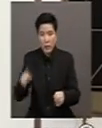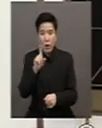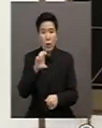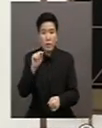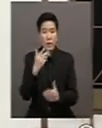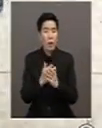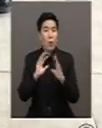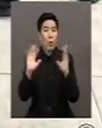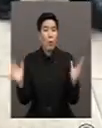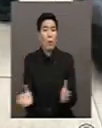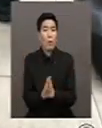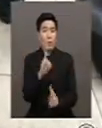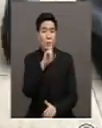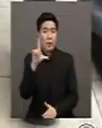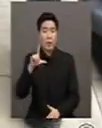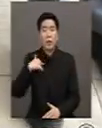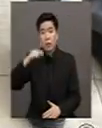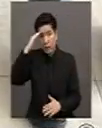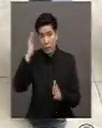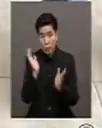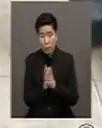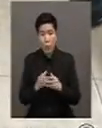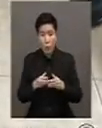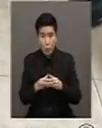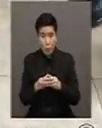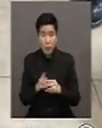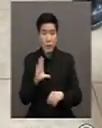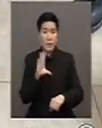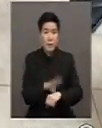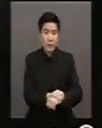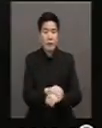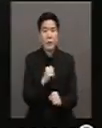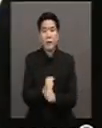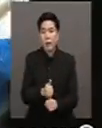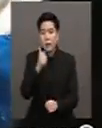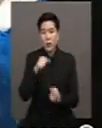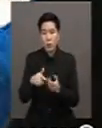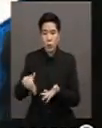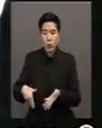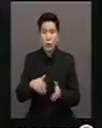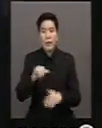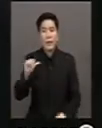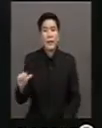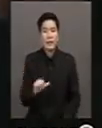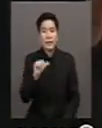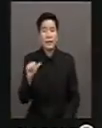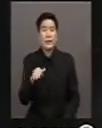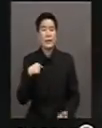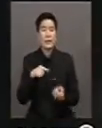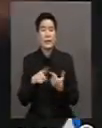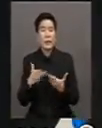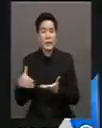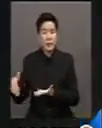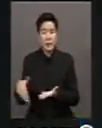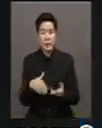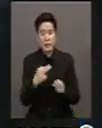านบาทเป็นของกลางที่ตำรวจกำกับการ6กองปราบปรามจับกุมที่ถนนสายเอเชียแถวร้านครูสวรรค์